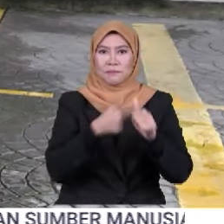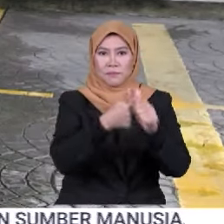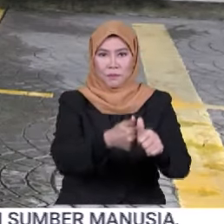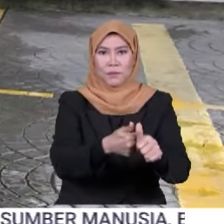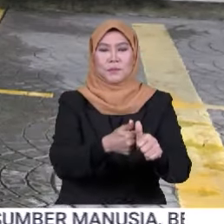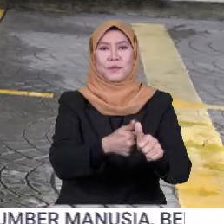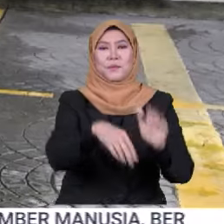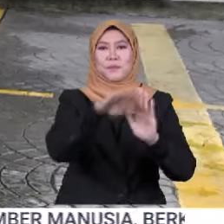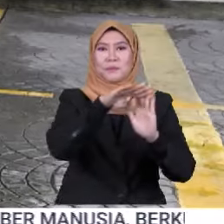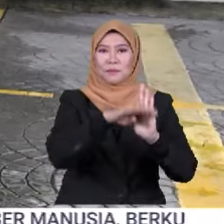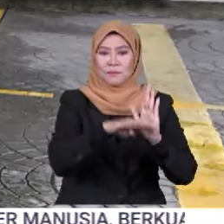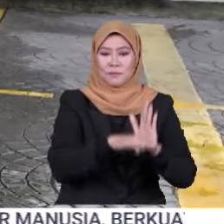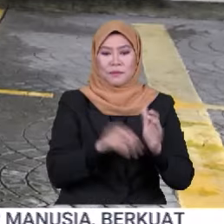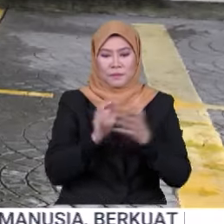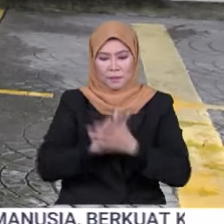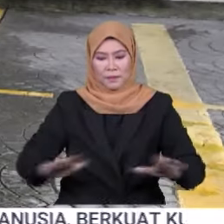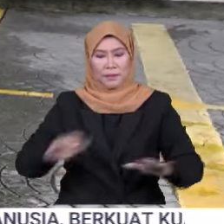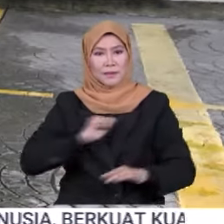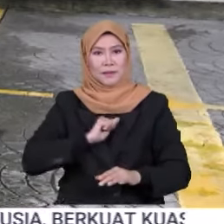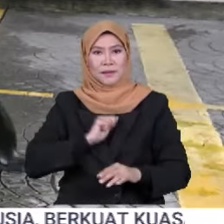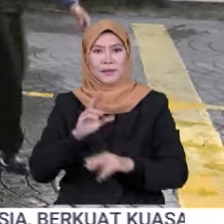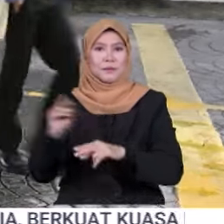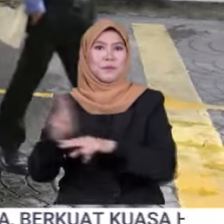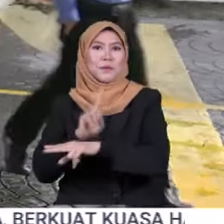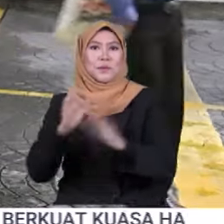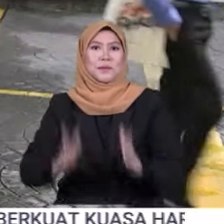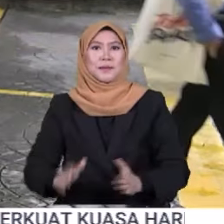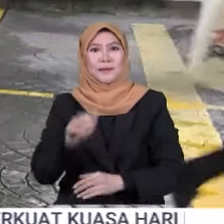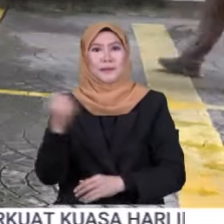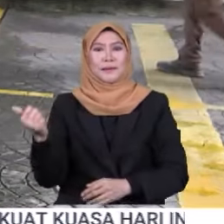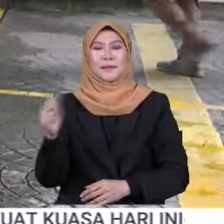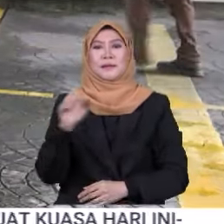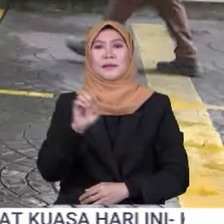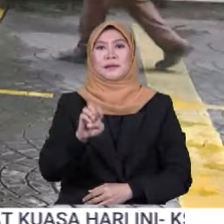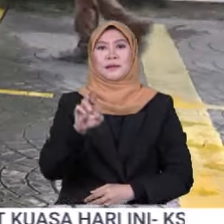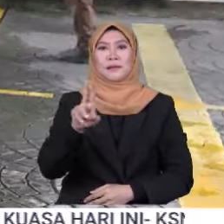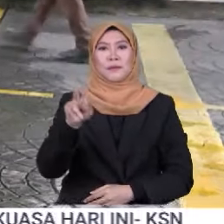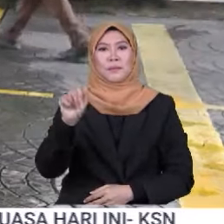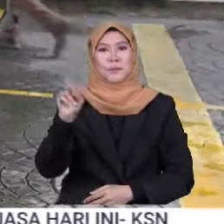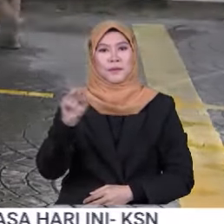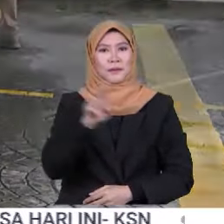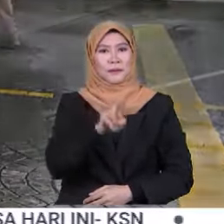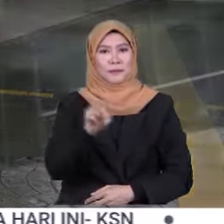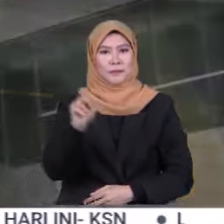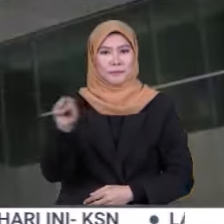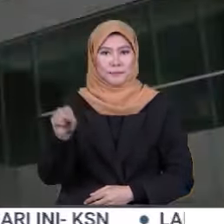dipatuhi bagi menjaga keselamatan diri dan pengguna lain. Erwin Zaid, RTM.